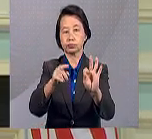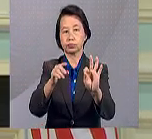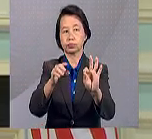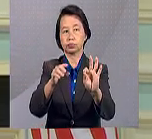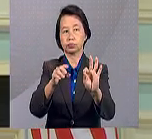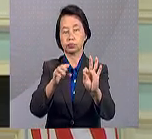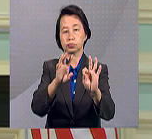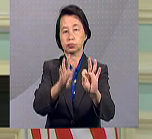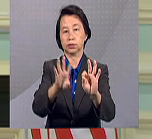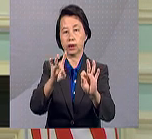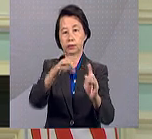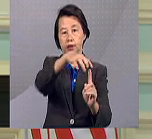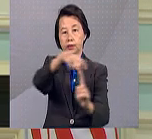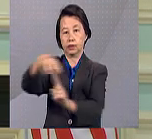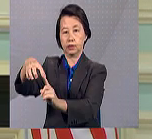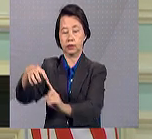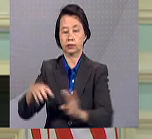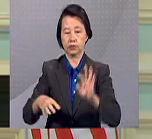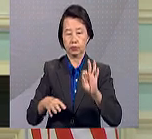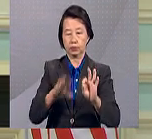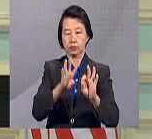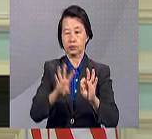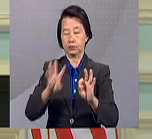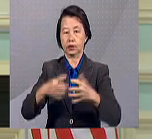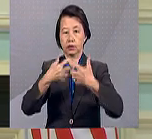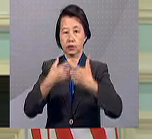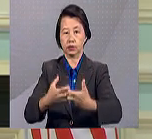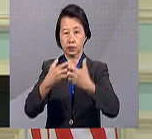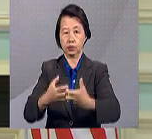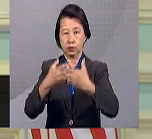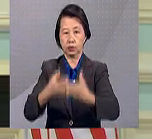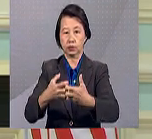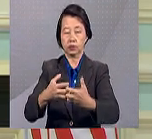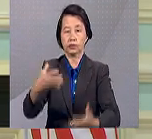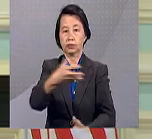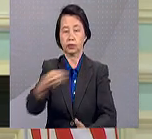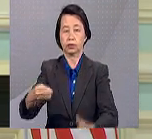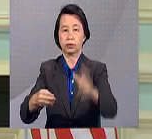948 penjaja dan 944 kilang serta